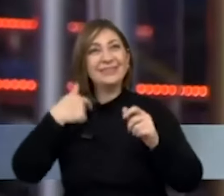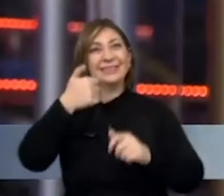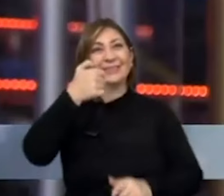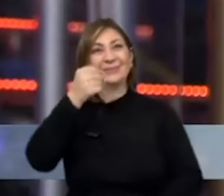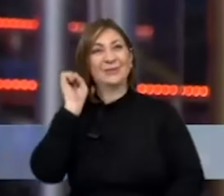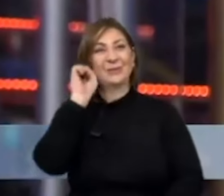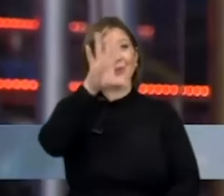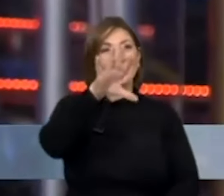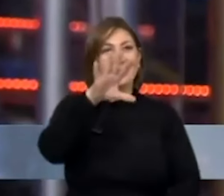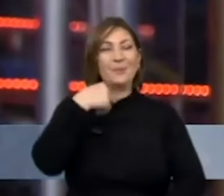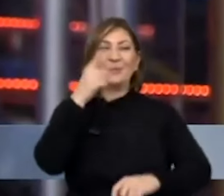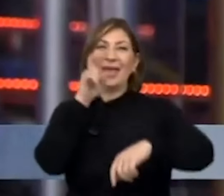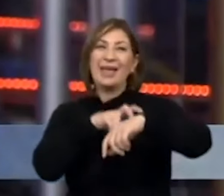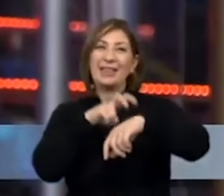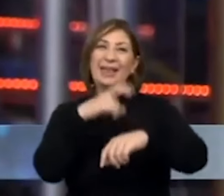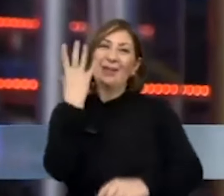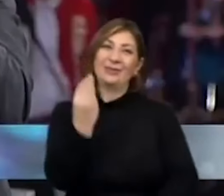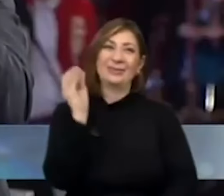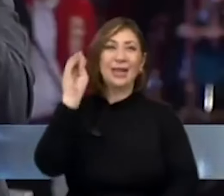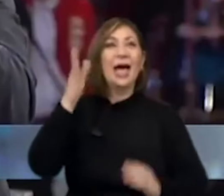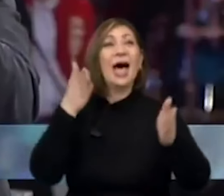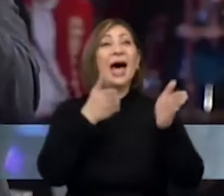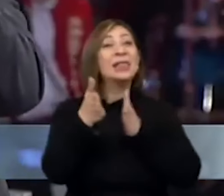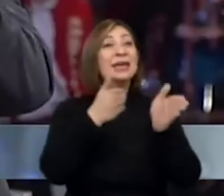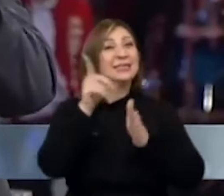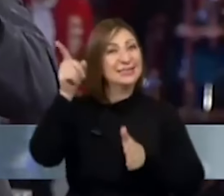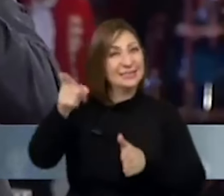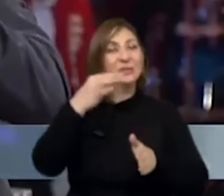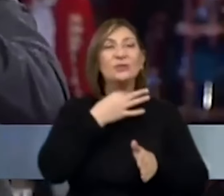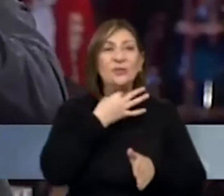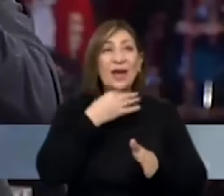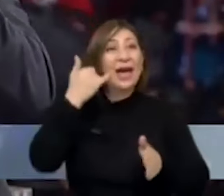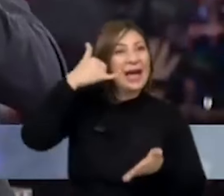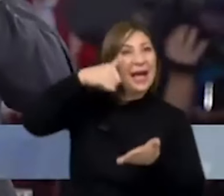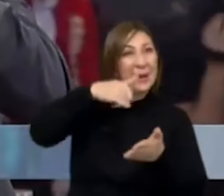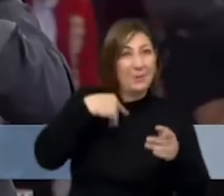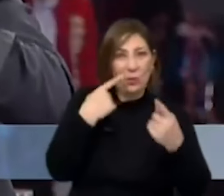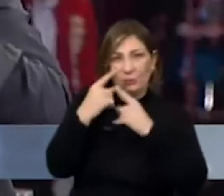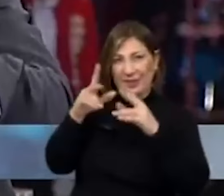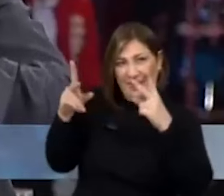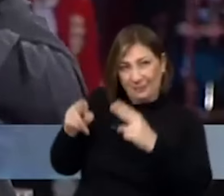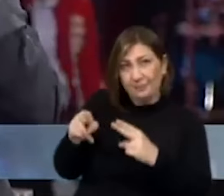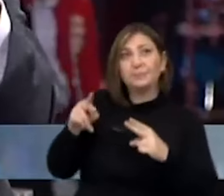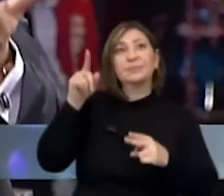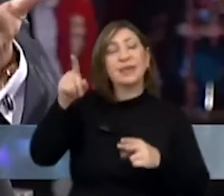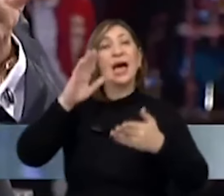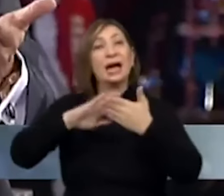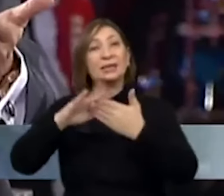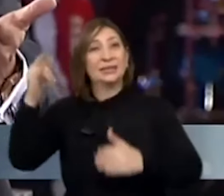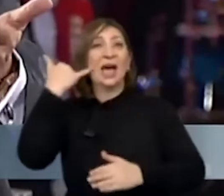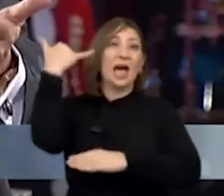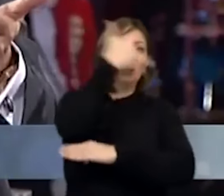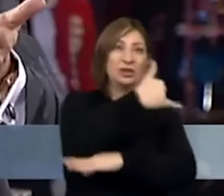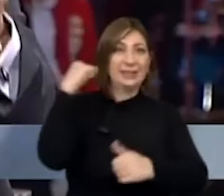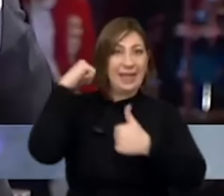göndereceğim babanıza. Benden bir hatıra olarak kalsın diye. Adresi lütfen kapattıktan sonra sizle. Arkadaşlarım